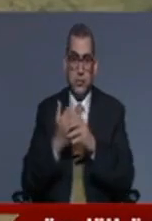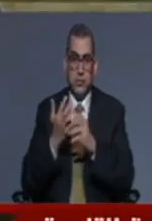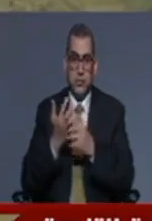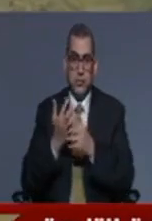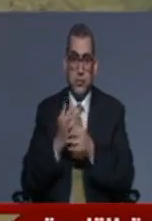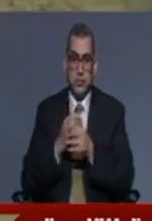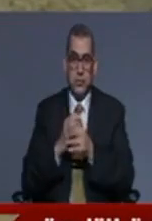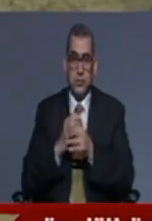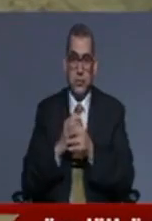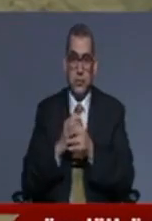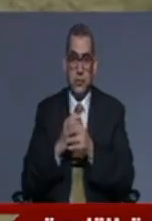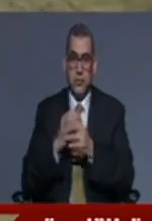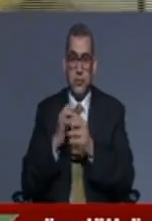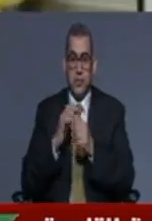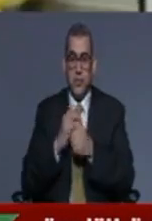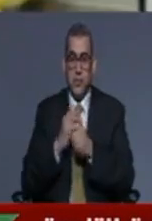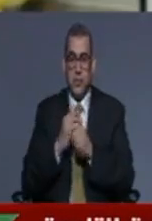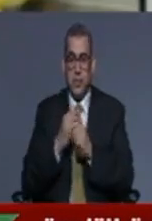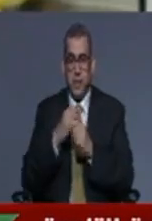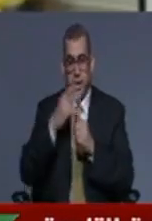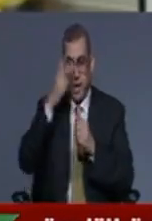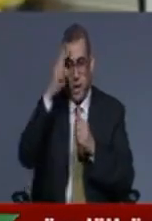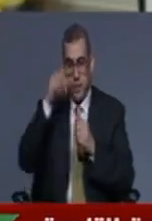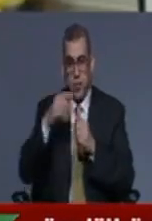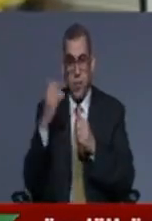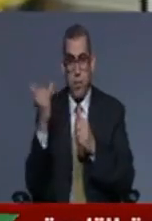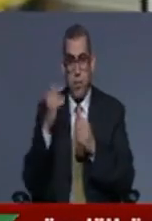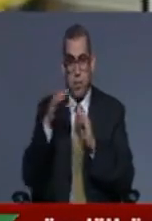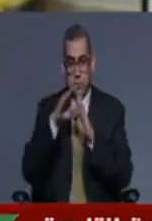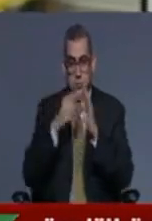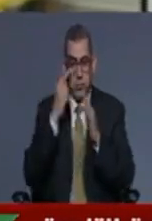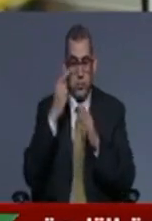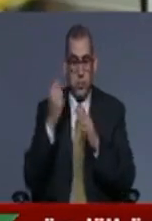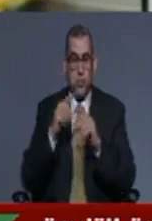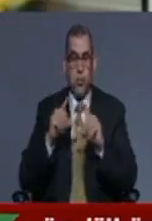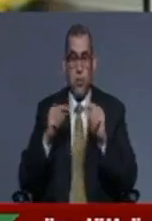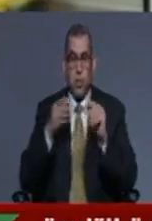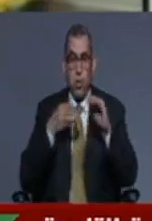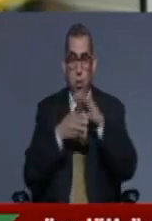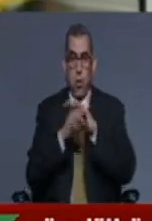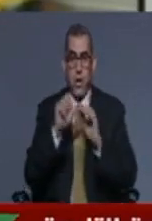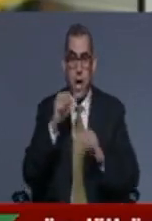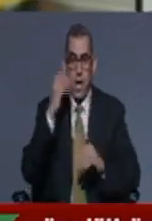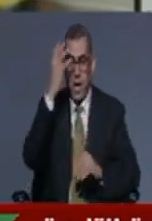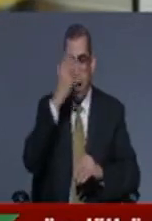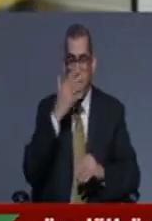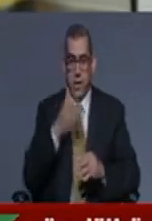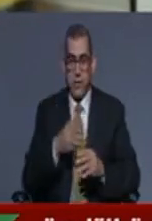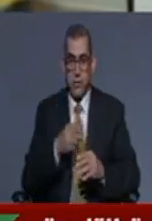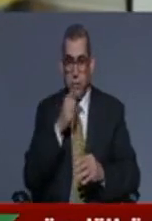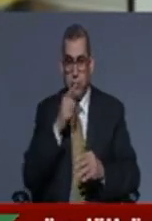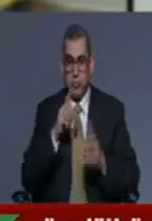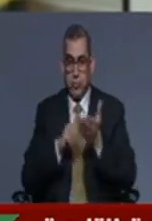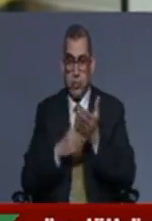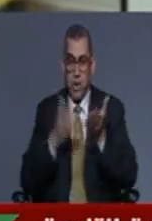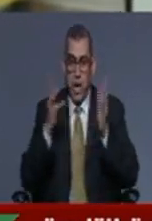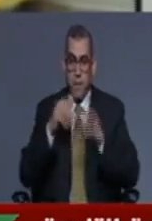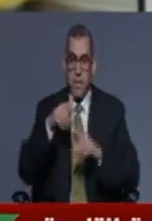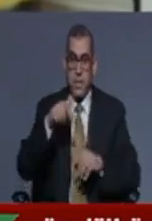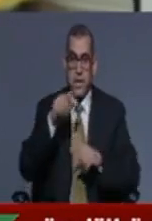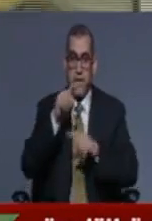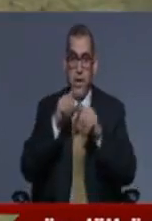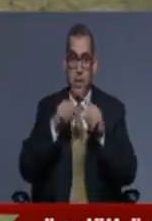ولا يمكننا أن نغفل عن أهمية التخطيط الرائع داخل الاتحاد الأفريقي. إن ما يزيد عن 60%